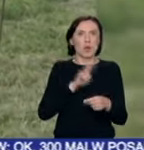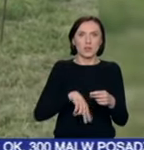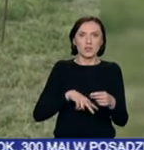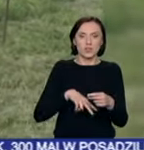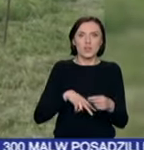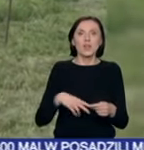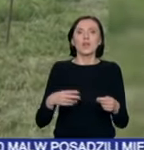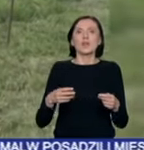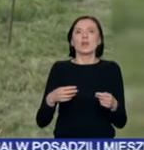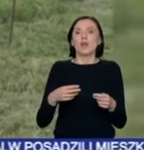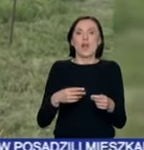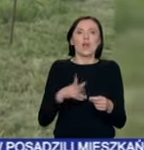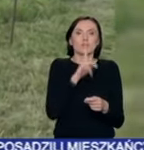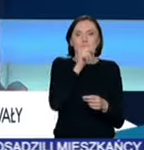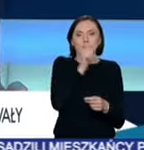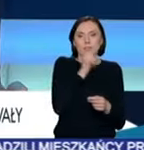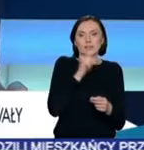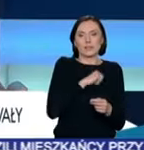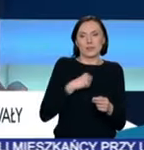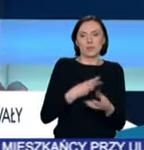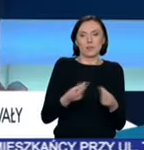było osób poszkodowanych.